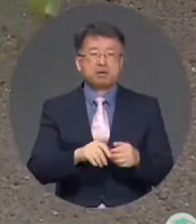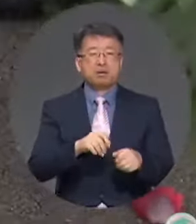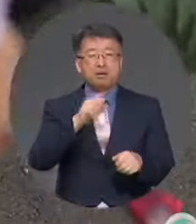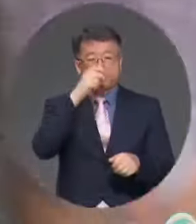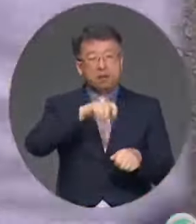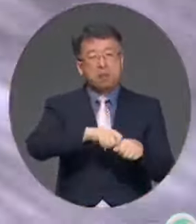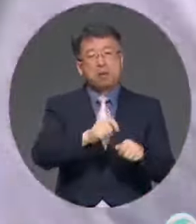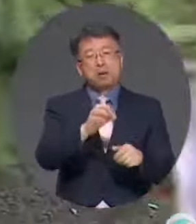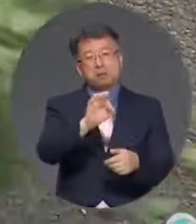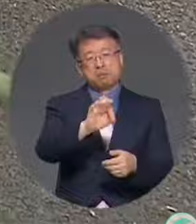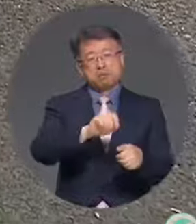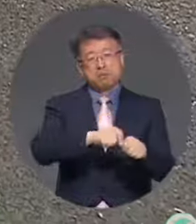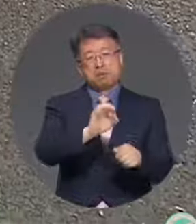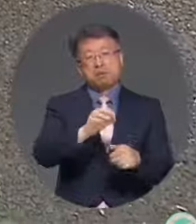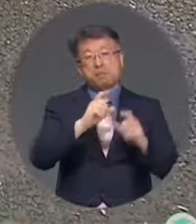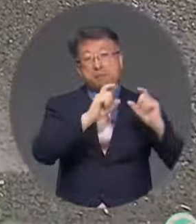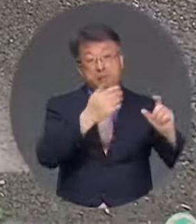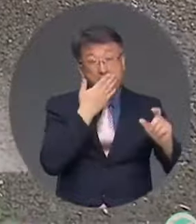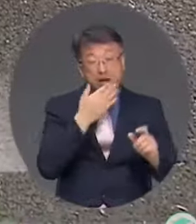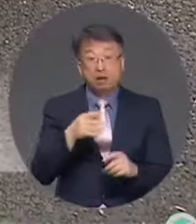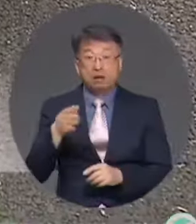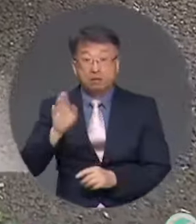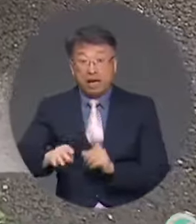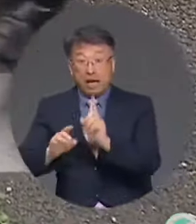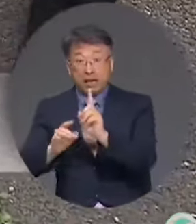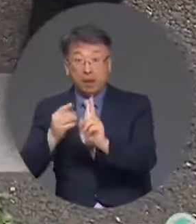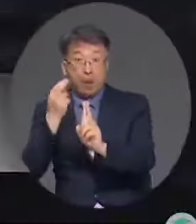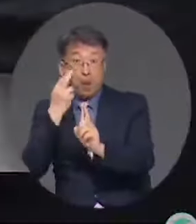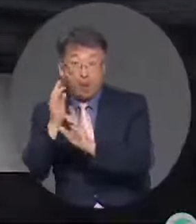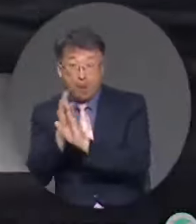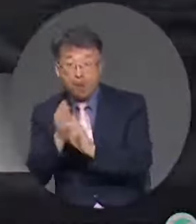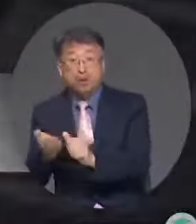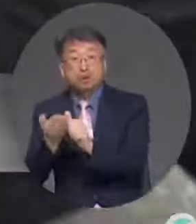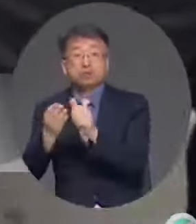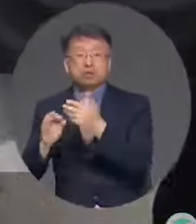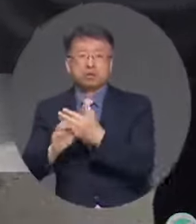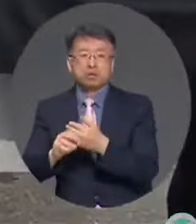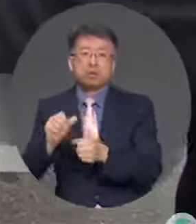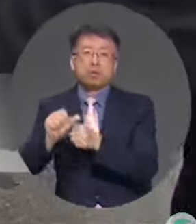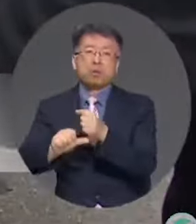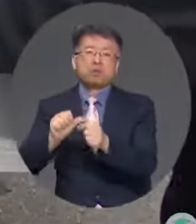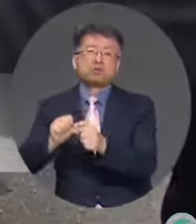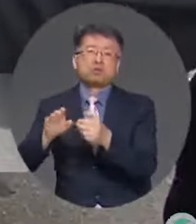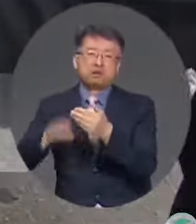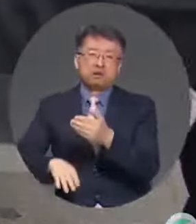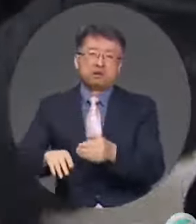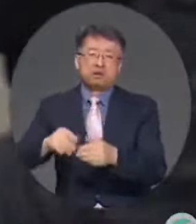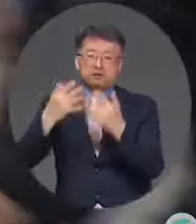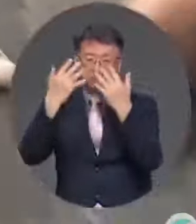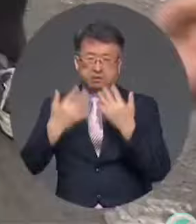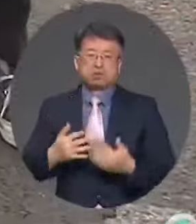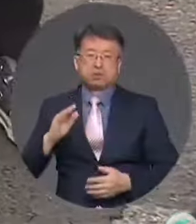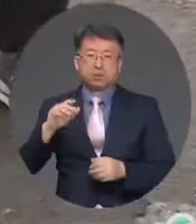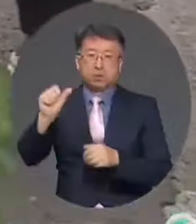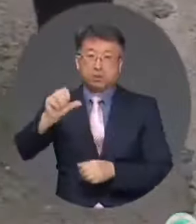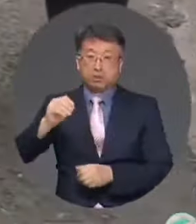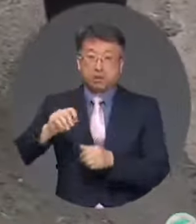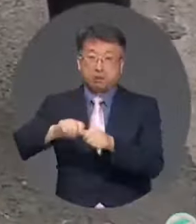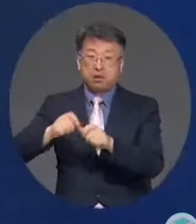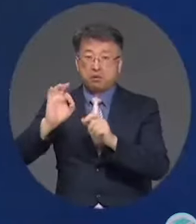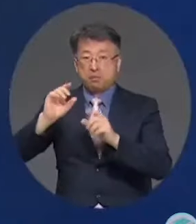훈방 조치될 수 있지만 한 주만이라도 고의로 재배하면 5년 이하 징역 또는 5천만 원 이하의 벌금이 부과될 수